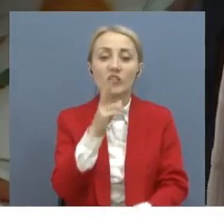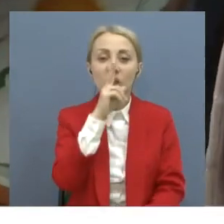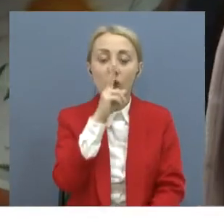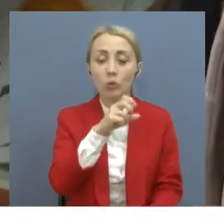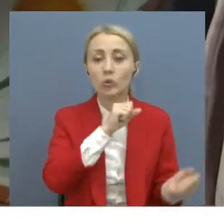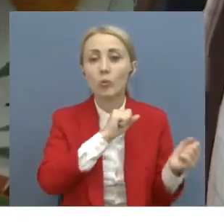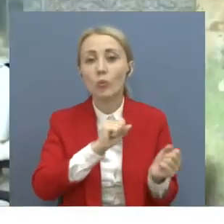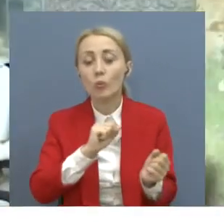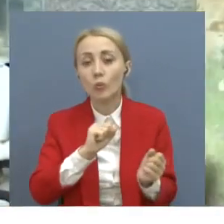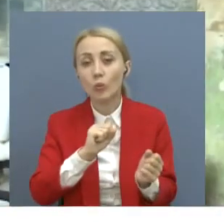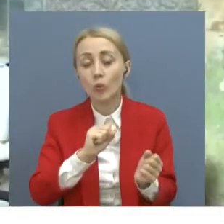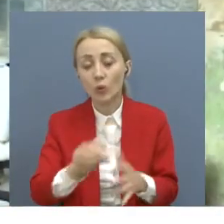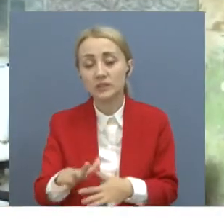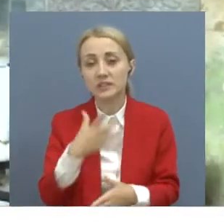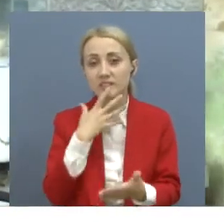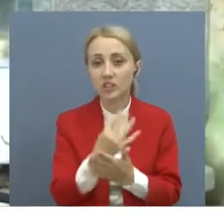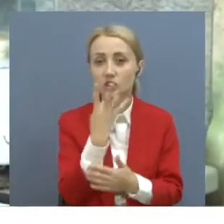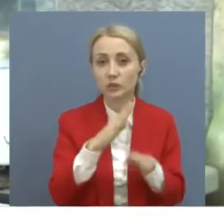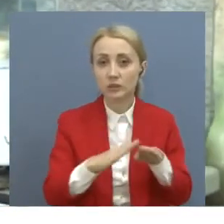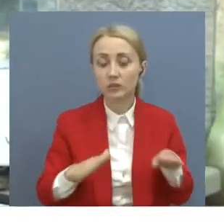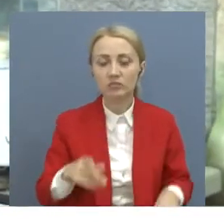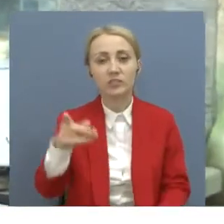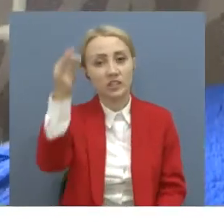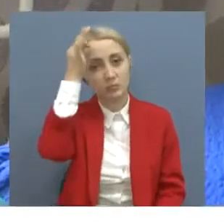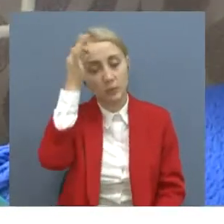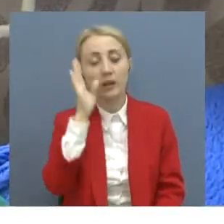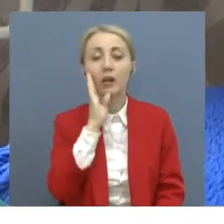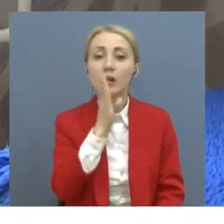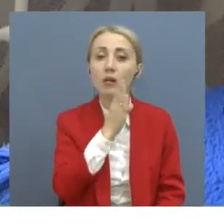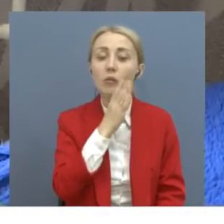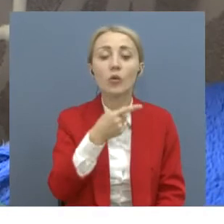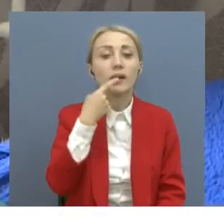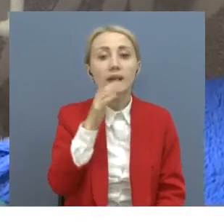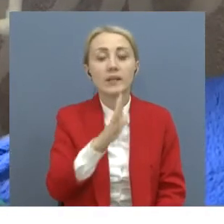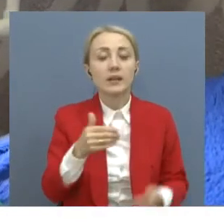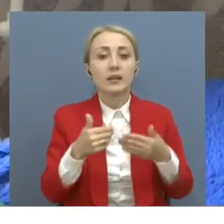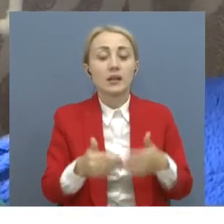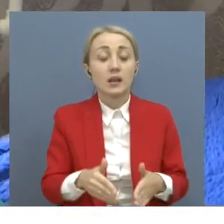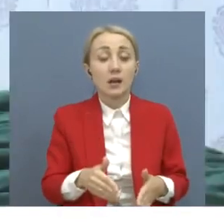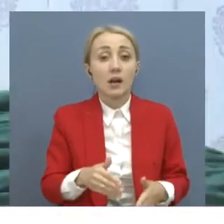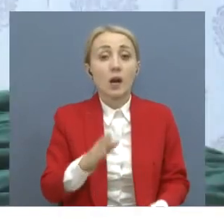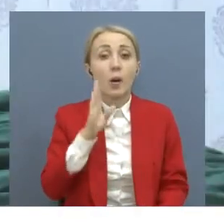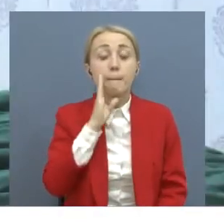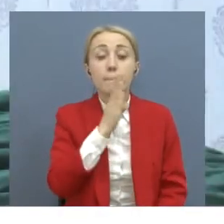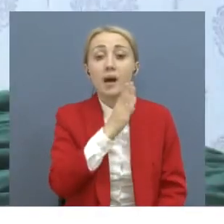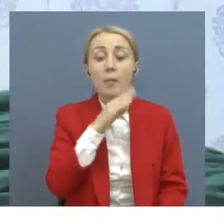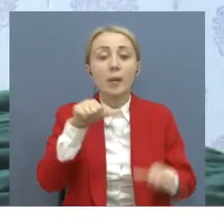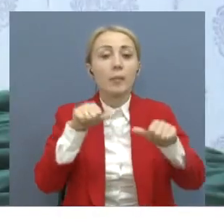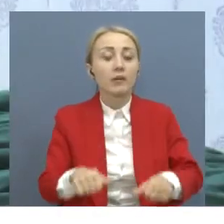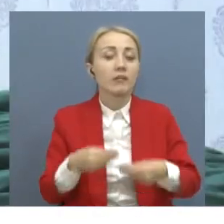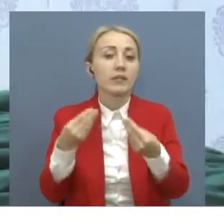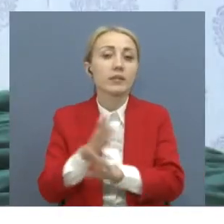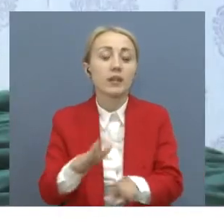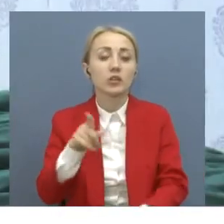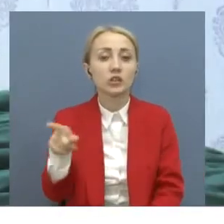сығалып қарап отырады. Ішімдікке салынған бес бүйрек ана атана құқығынан айырылған. Төрт баласына бүгінде әкесі қамқор. Тамақ пісірем,